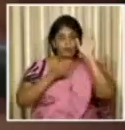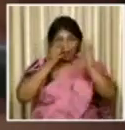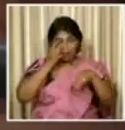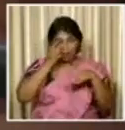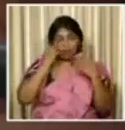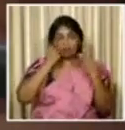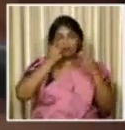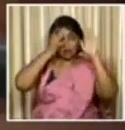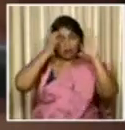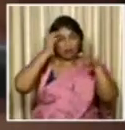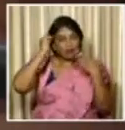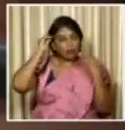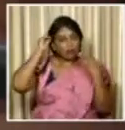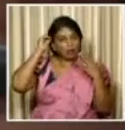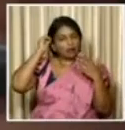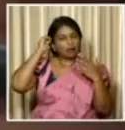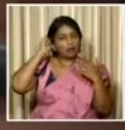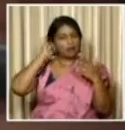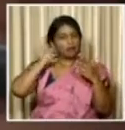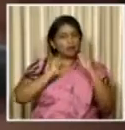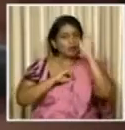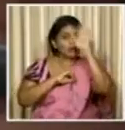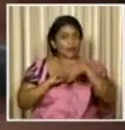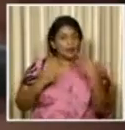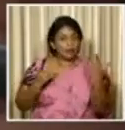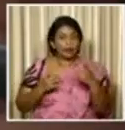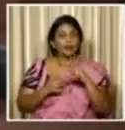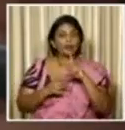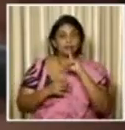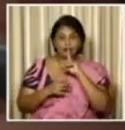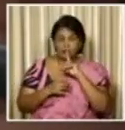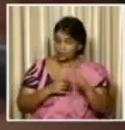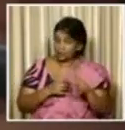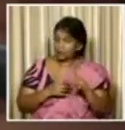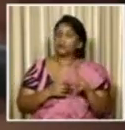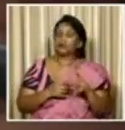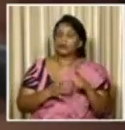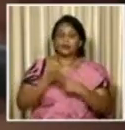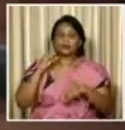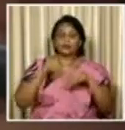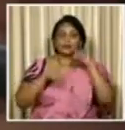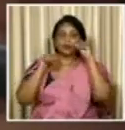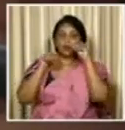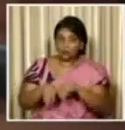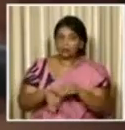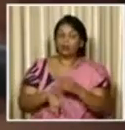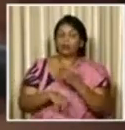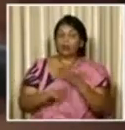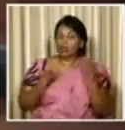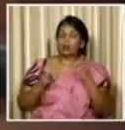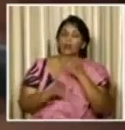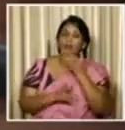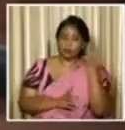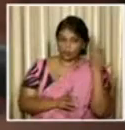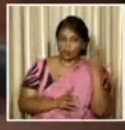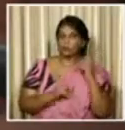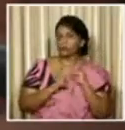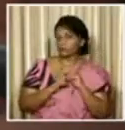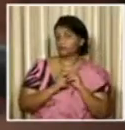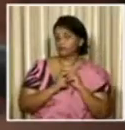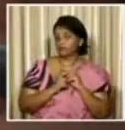සිටීම නොපෙනී සිටීම ඒ කියන්නේ පැමිණෙන්නේ නෑ කියලා අවස්ථාවක් තියෙනවා කියන්නේ ඡන්ද නොදී ඉන්නවා කියලා අවස්ථාවකුත් තියෙනවා කියන එක ඒක